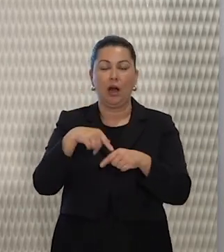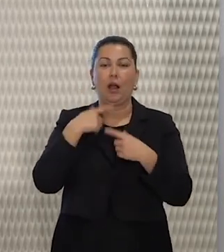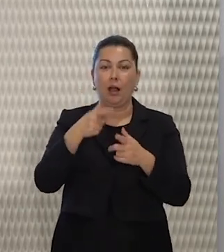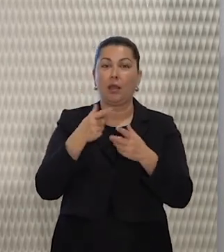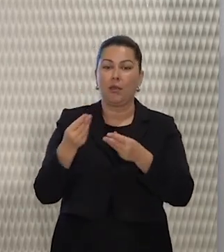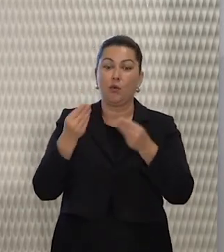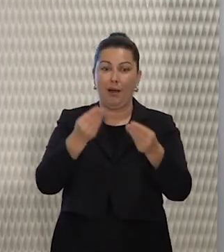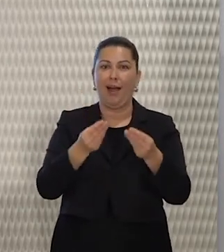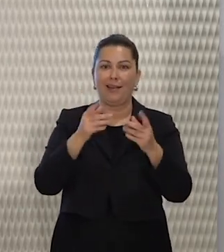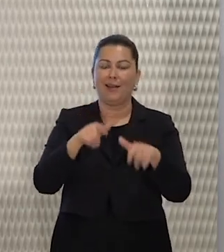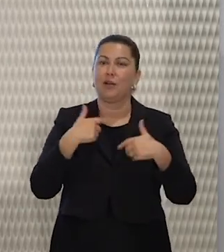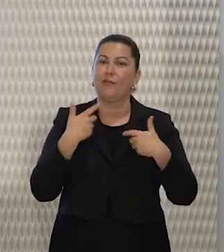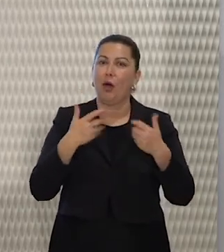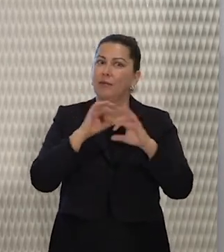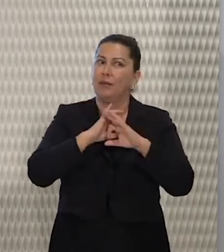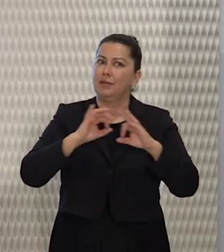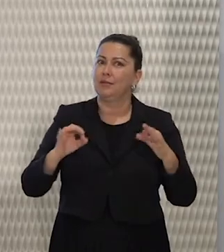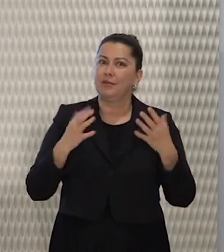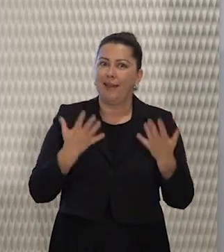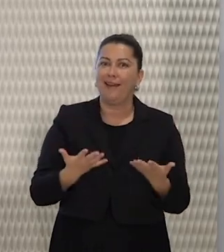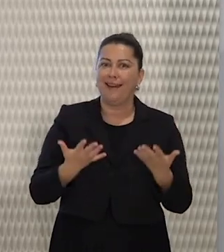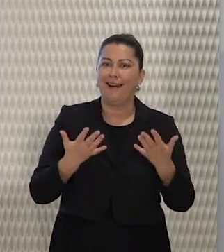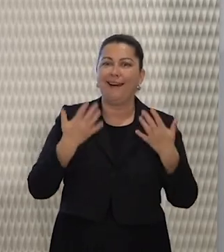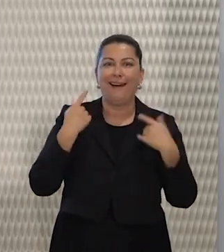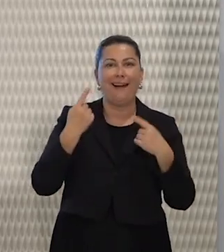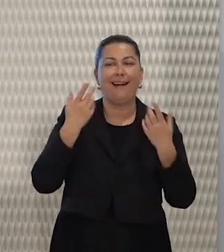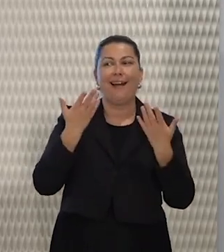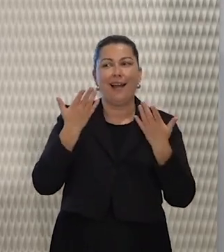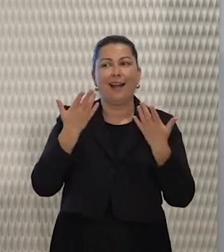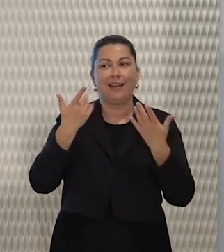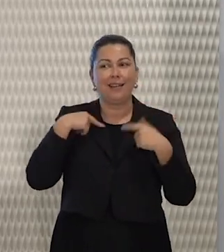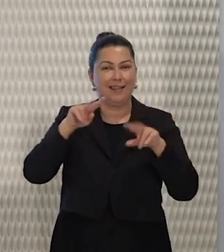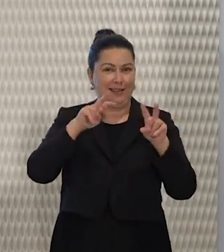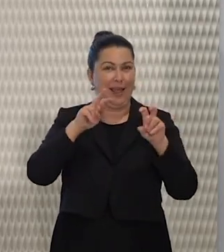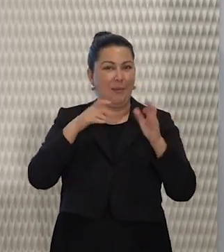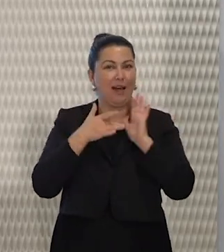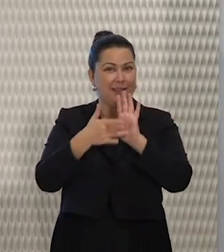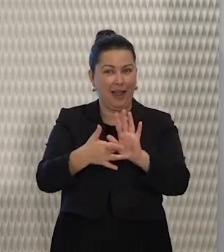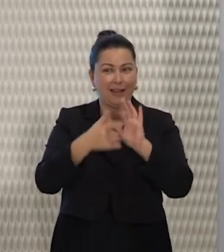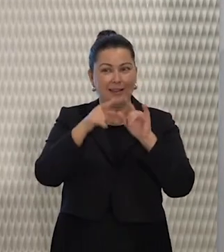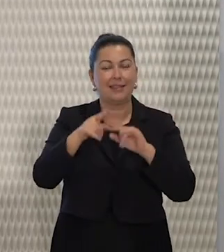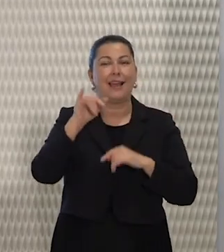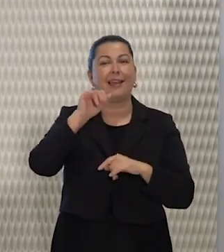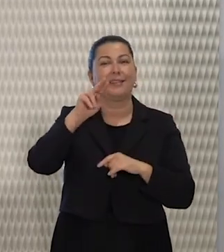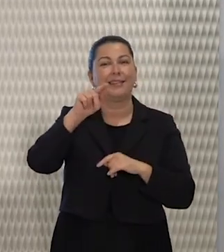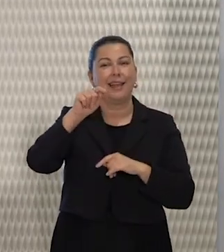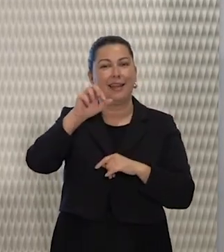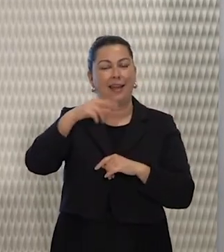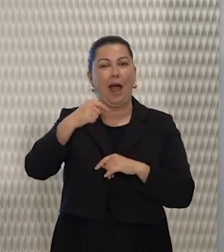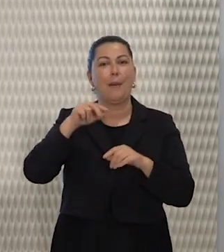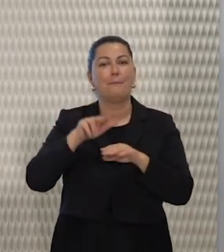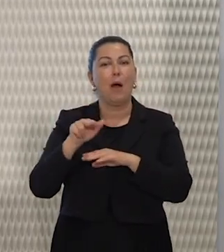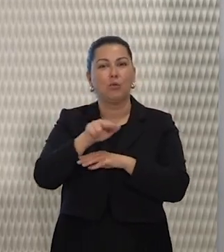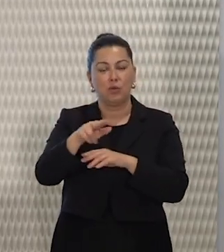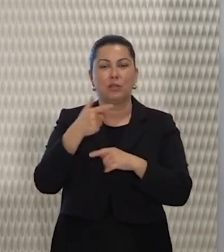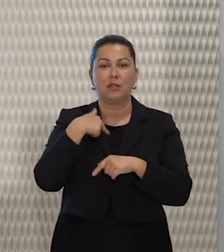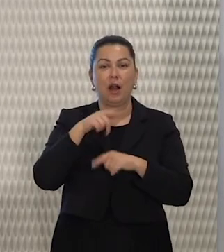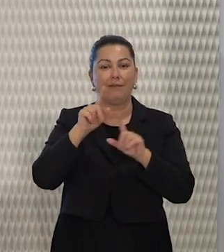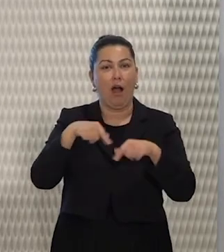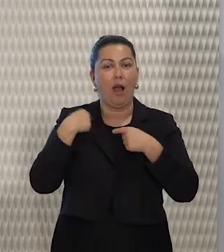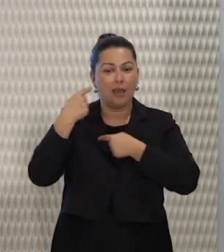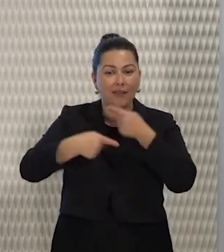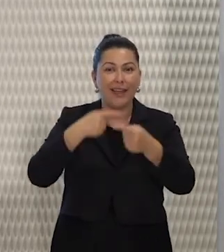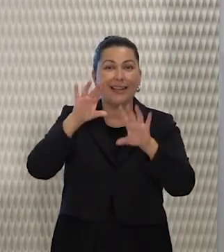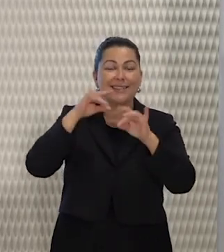Und ich freue mich sehr, dass sich heute ein Kreis schließt, nämlich insofern, als dass diese Integra-Maus 10 Jahre lang von Abatec entwickelt